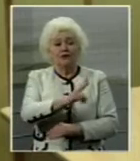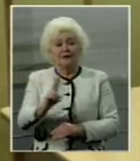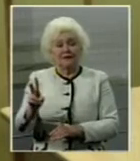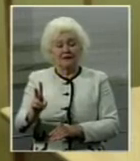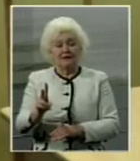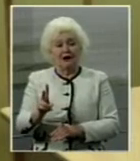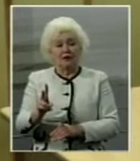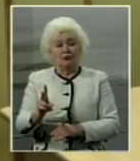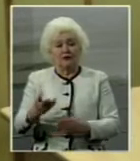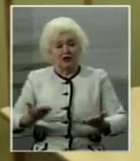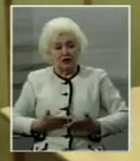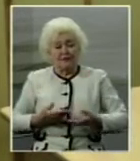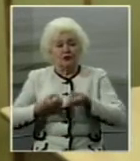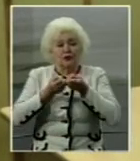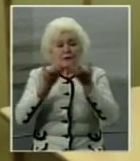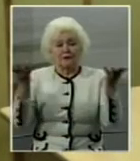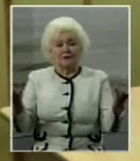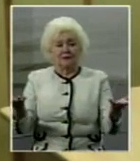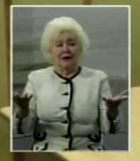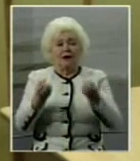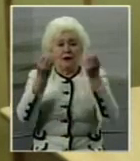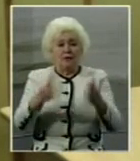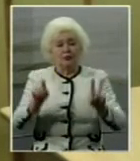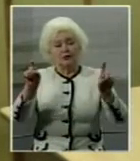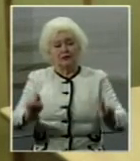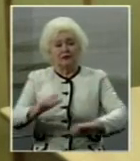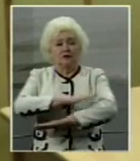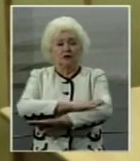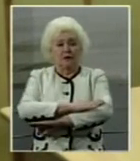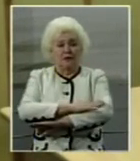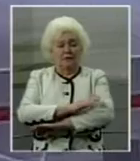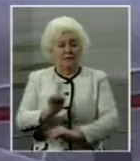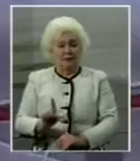якось живіше, яскраве, ніж просто сидячи за партою.